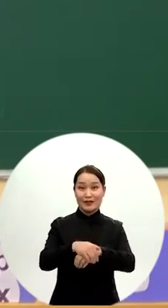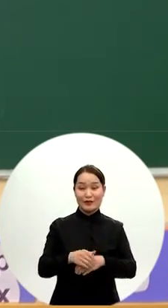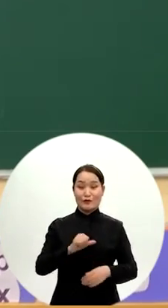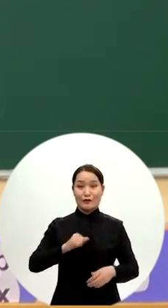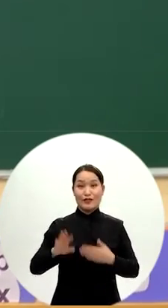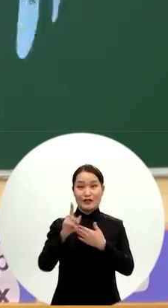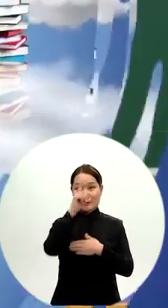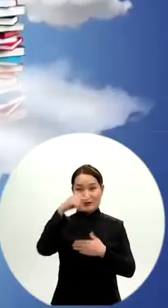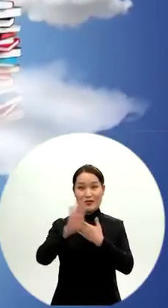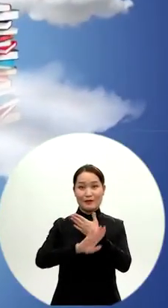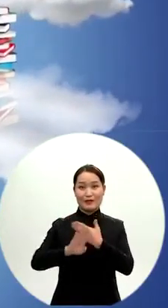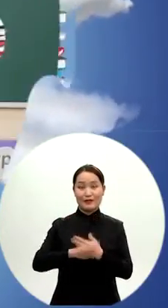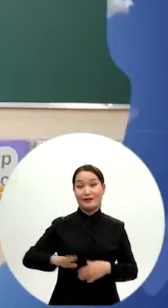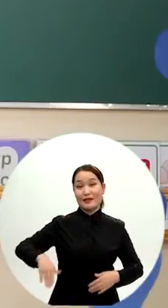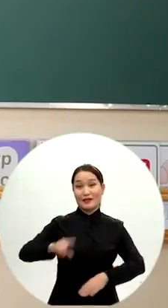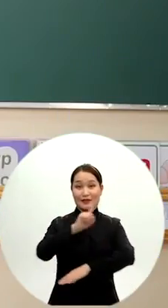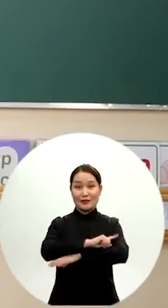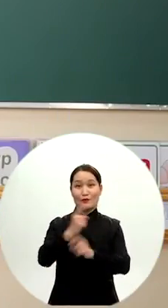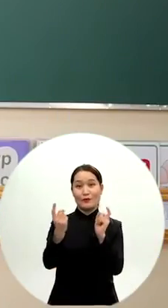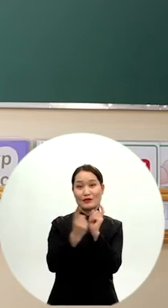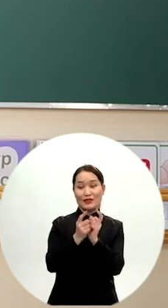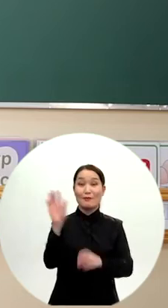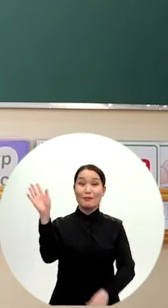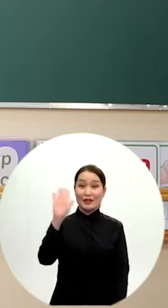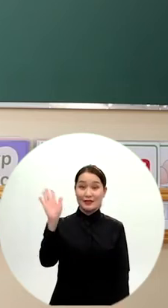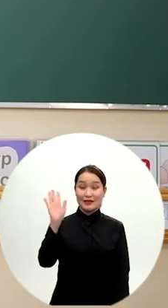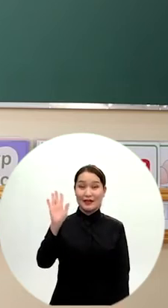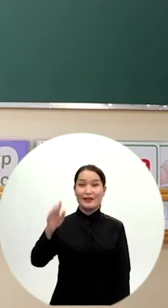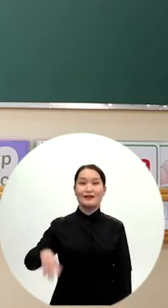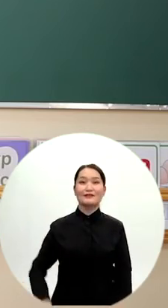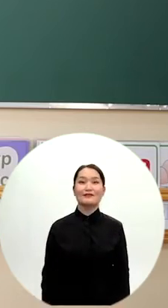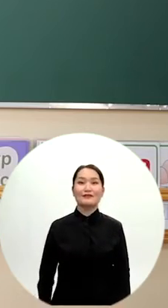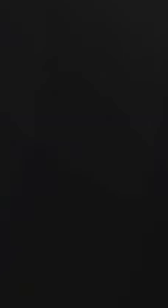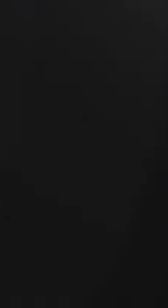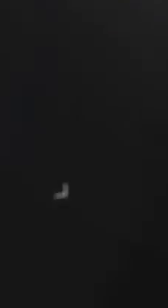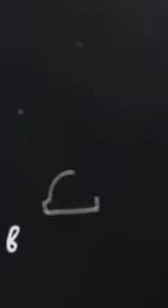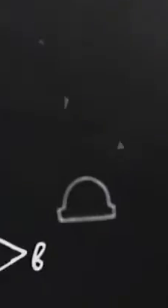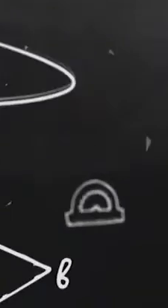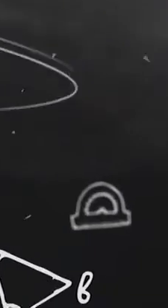мэндэ бүгдээрээ хамгаалцгаая. Дараагийн хичээл уулзлаа. Түр баяртай хүүхдүүдээ.